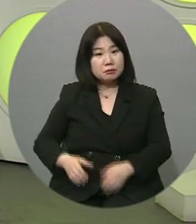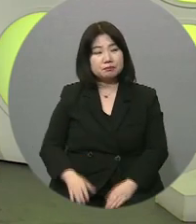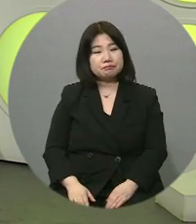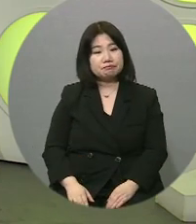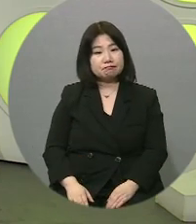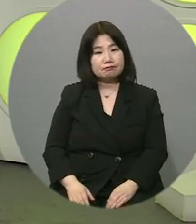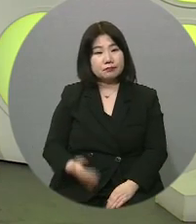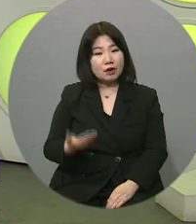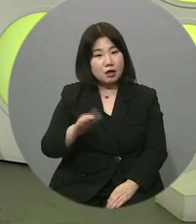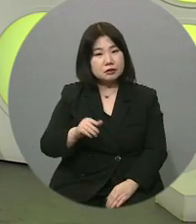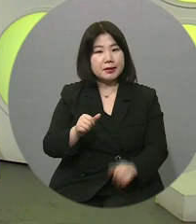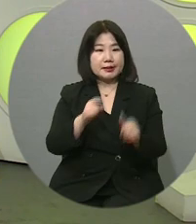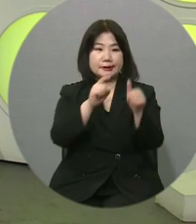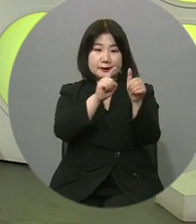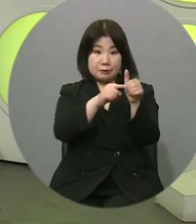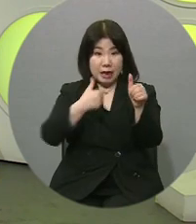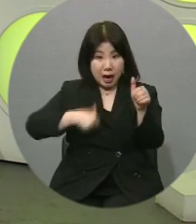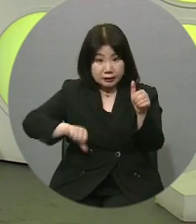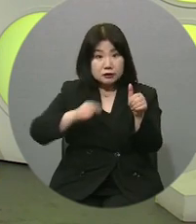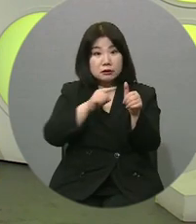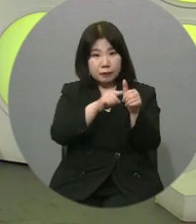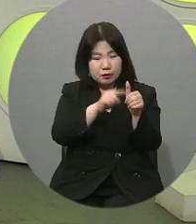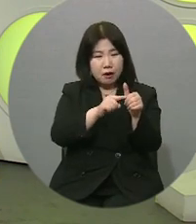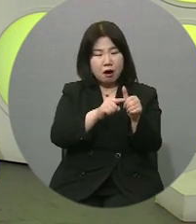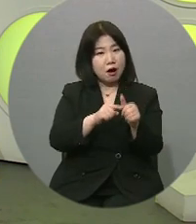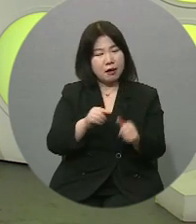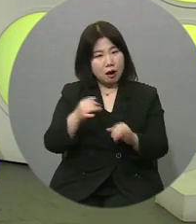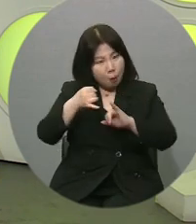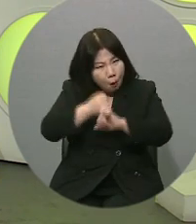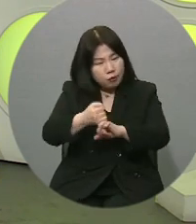하지만 태화 씨의 의지는 강했습니다.